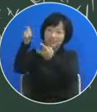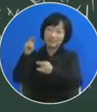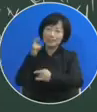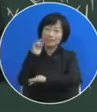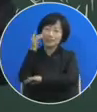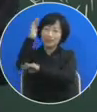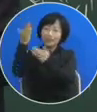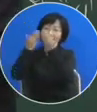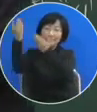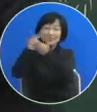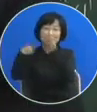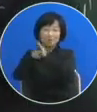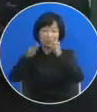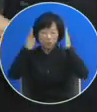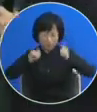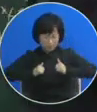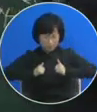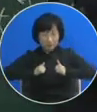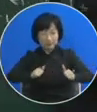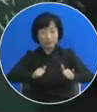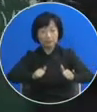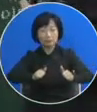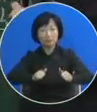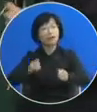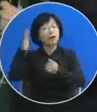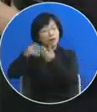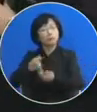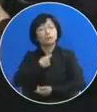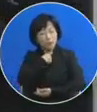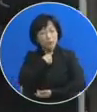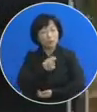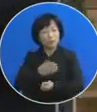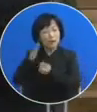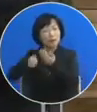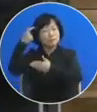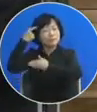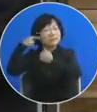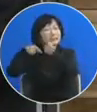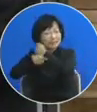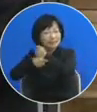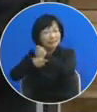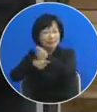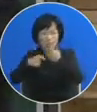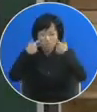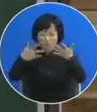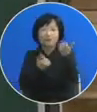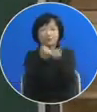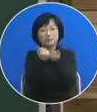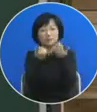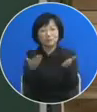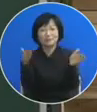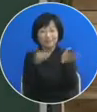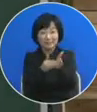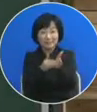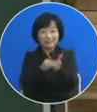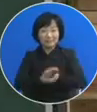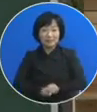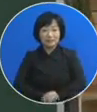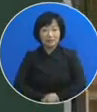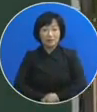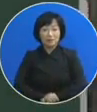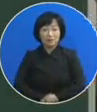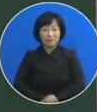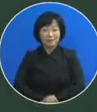and that one son really studying hard, that's how he's going to glorify God. That's God's will for him. 확실한 얘기였어요. I surely told him that. 근데 그 성령이 역사하죠.